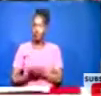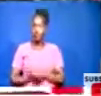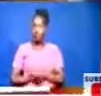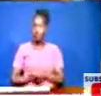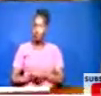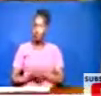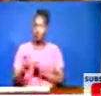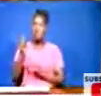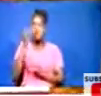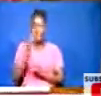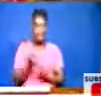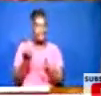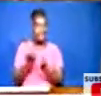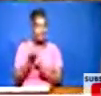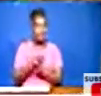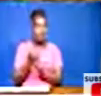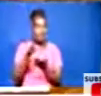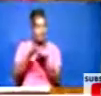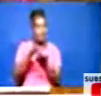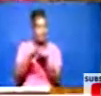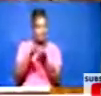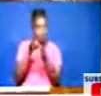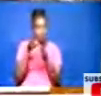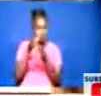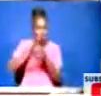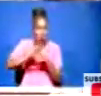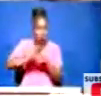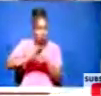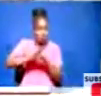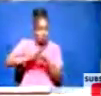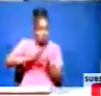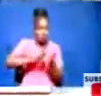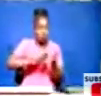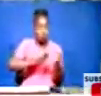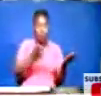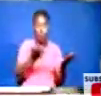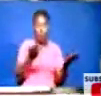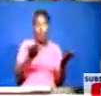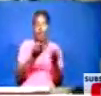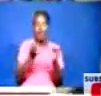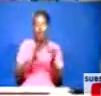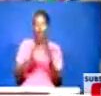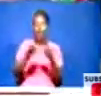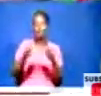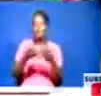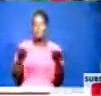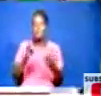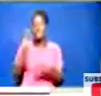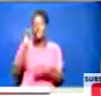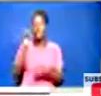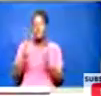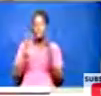Wakenya kutoka matabaka mbalimbali walianza kumiminika katika uwanja wa Uhuru Gardens jijini Nairobi tayari kwa sherehe za